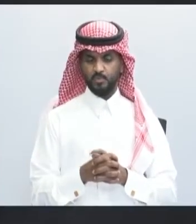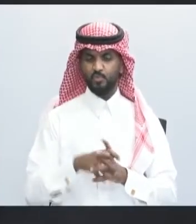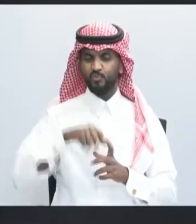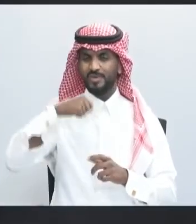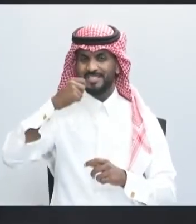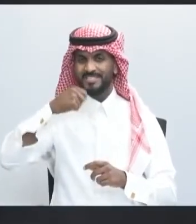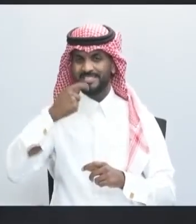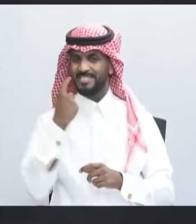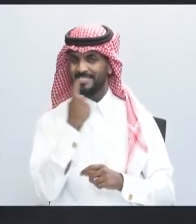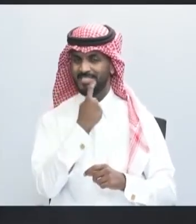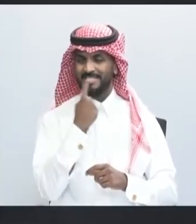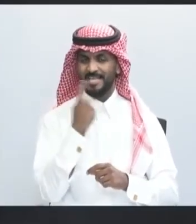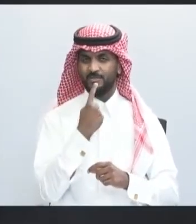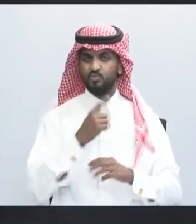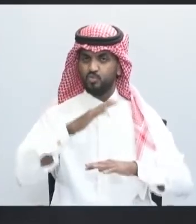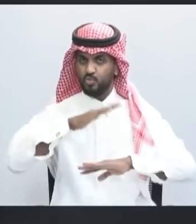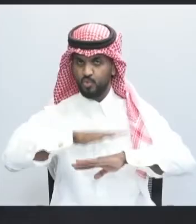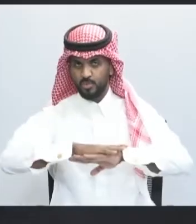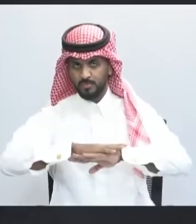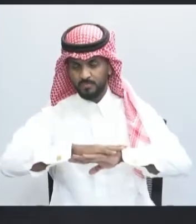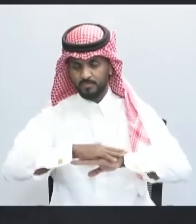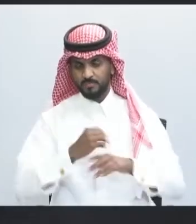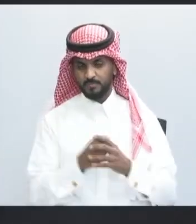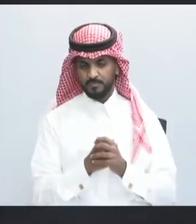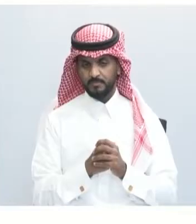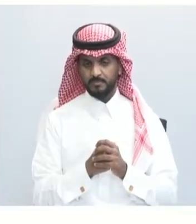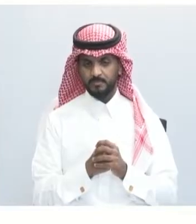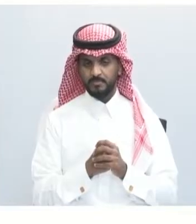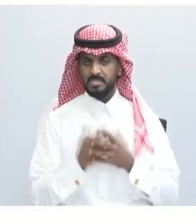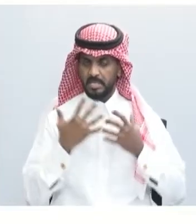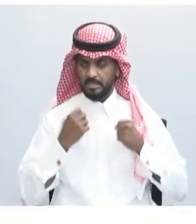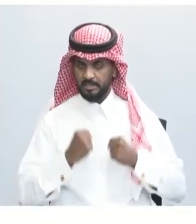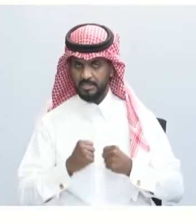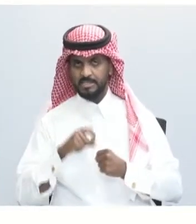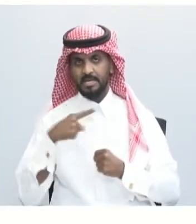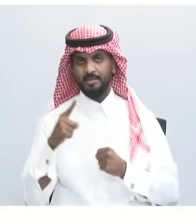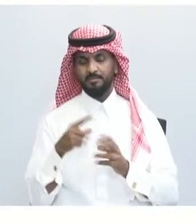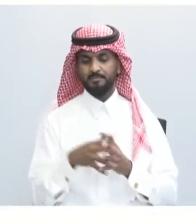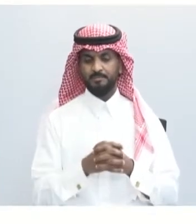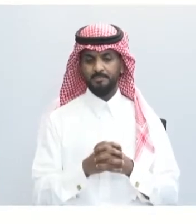يفرش الاسنان اذا سلوك صحي صحيح